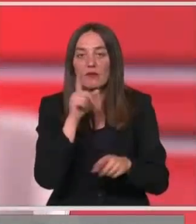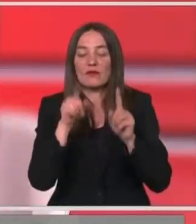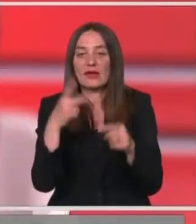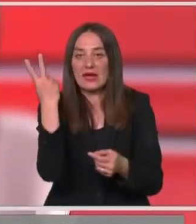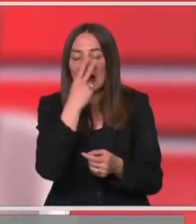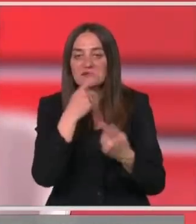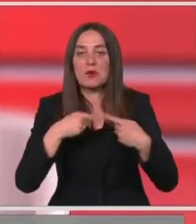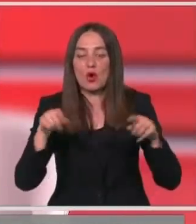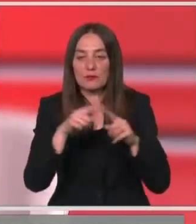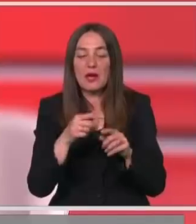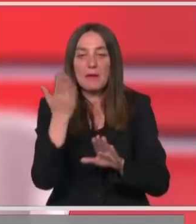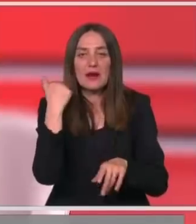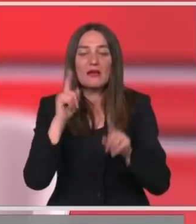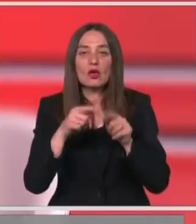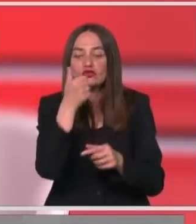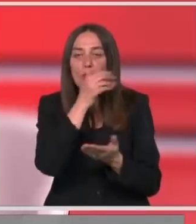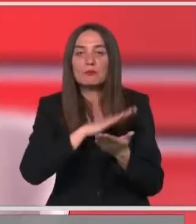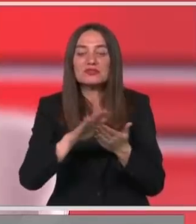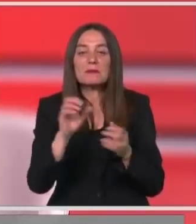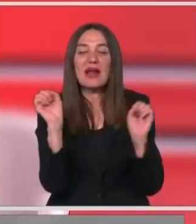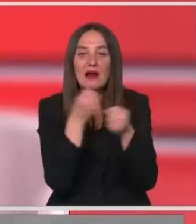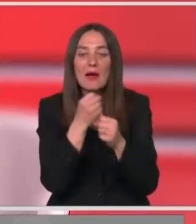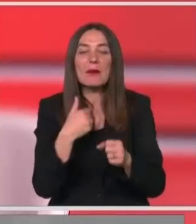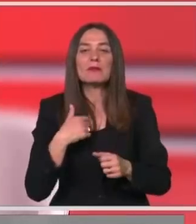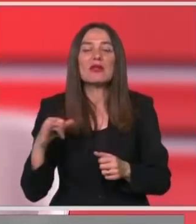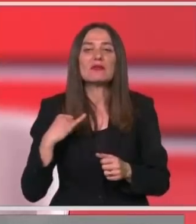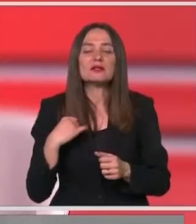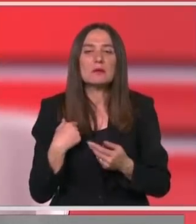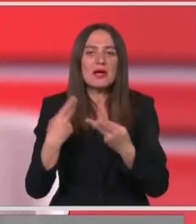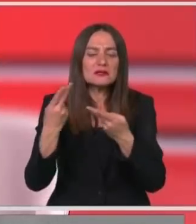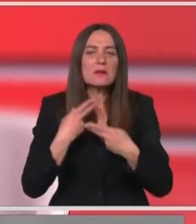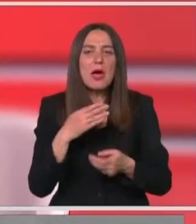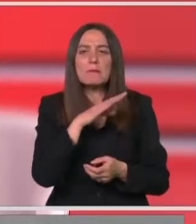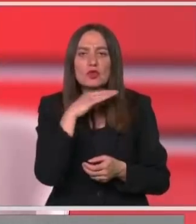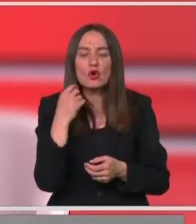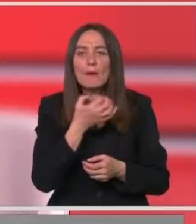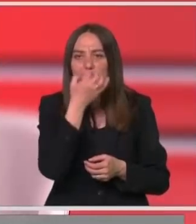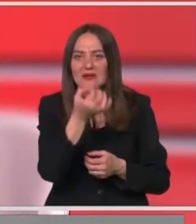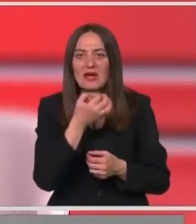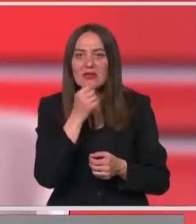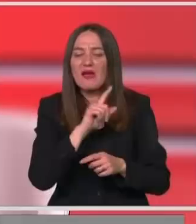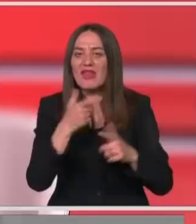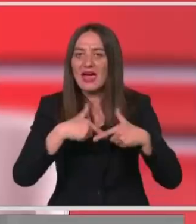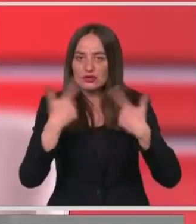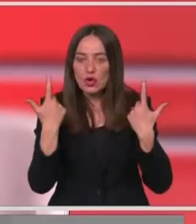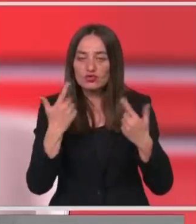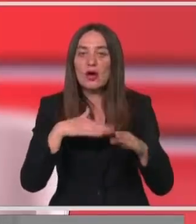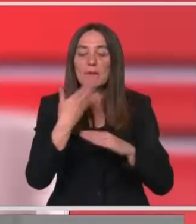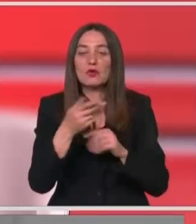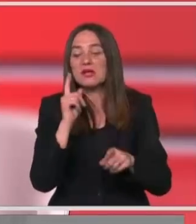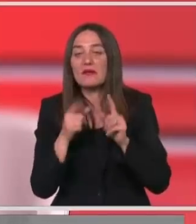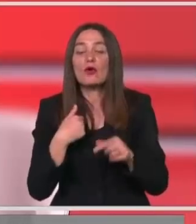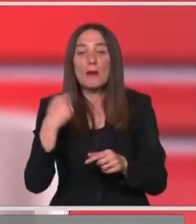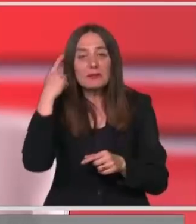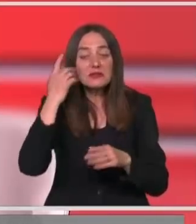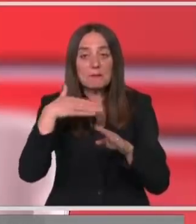razumnim okvirima. Pre nego što pustim reklame, samo me interesuje. Dakle, stiglo nam je mnogo pitanja i nejasnoća, a onda nekako mi se